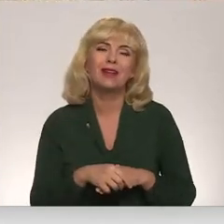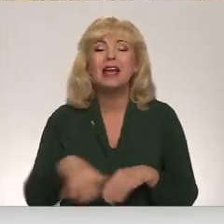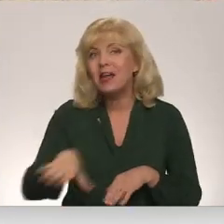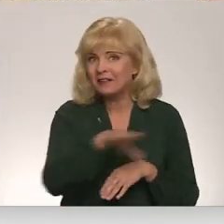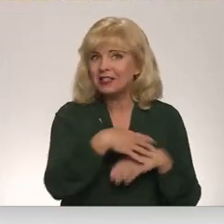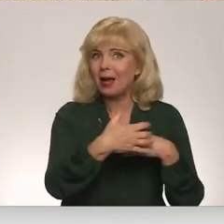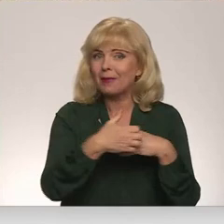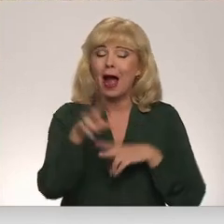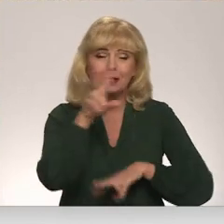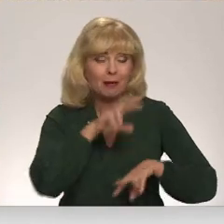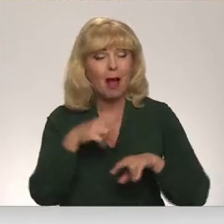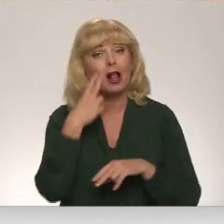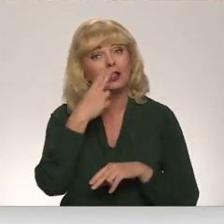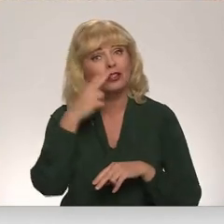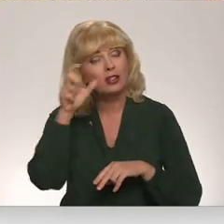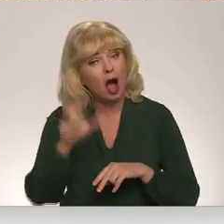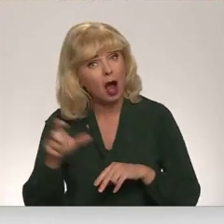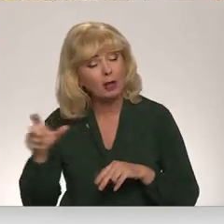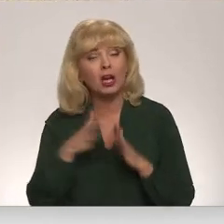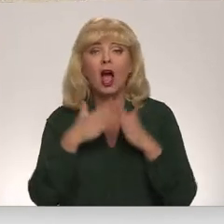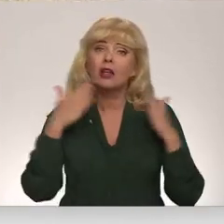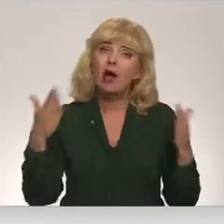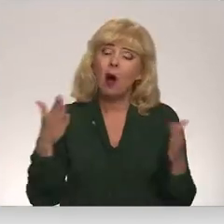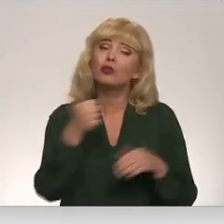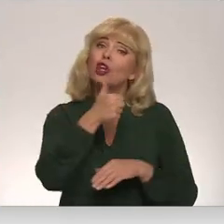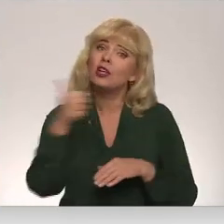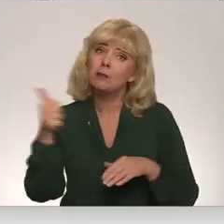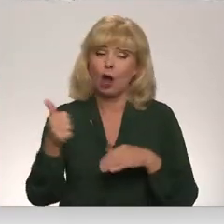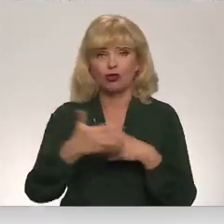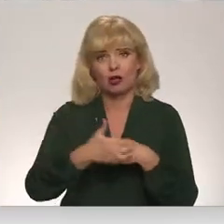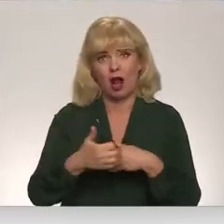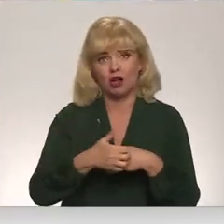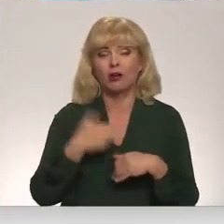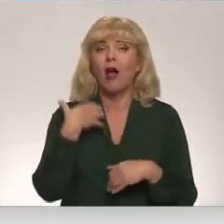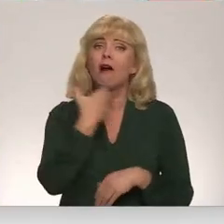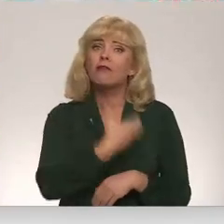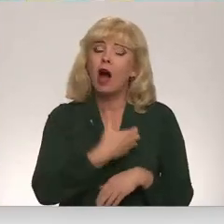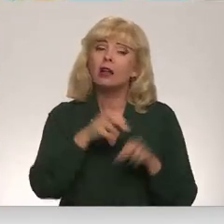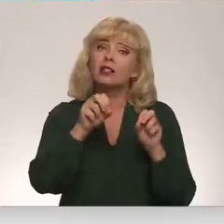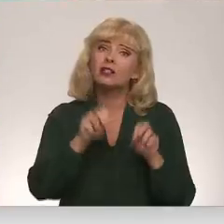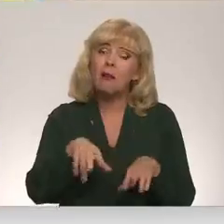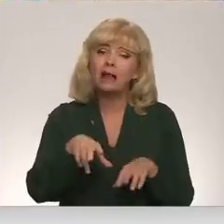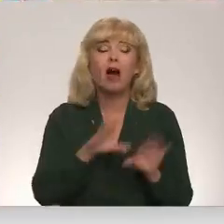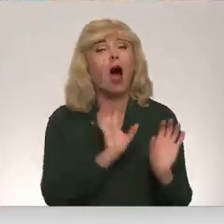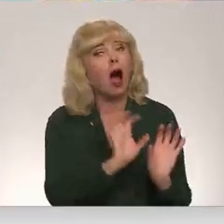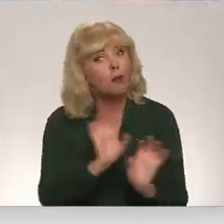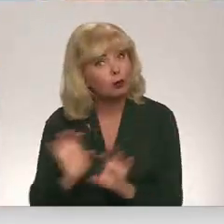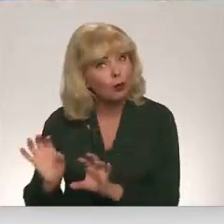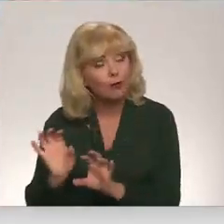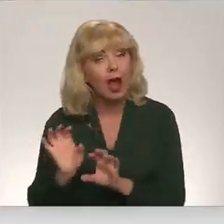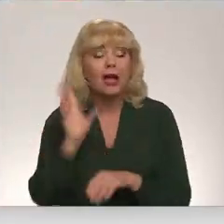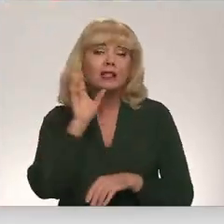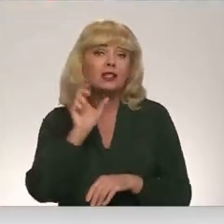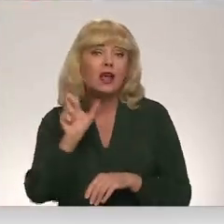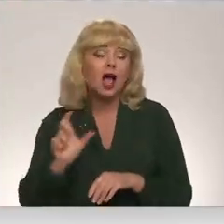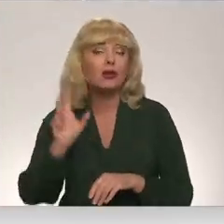Visiem kaķiem tiek meklēti saimnieki. Daudz ir tā saucamie īpašie kaķi, kuriem būs vajadzīga speciāla aprūpe, kā arī